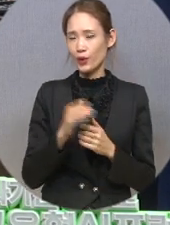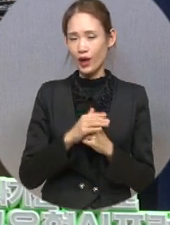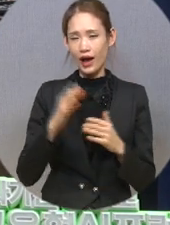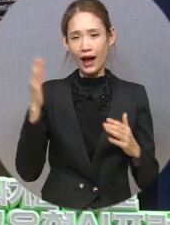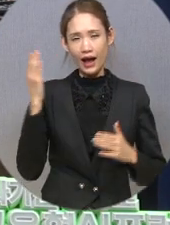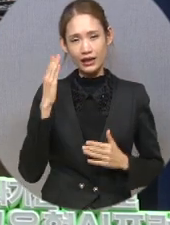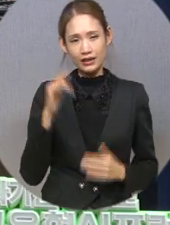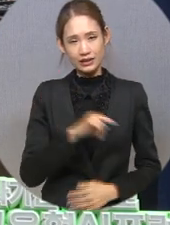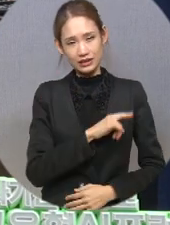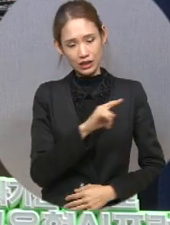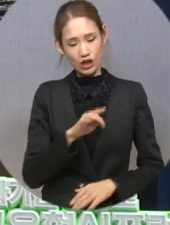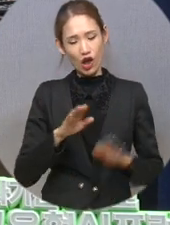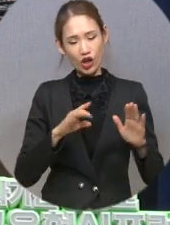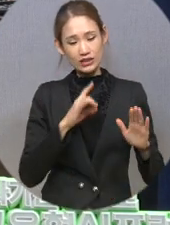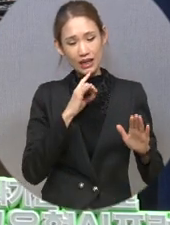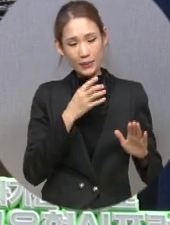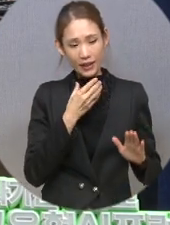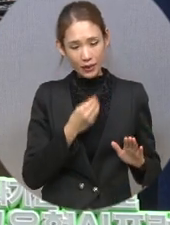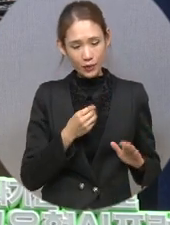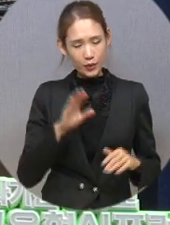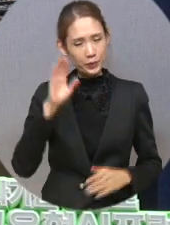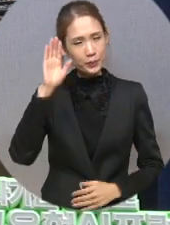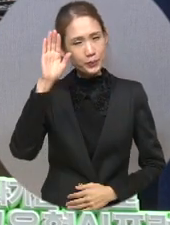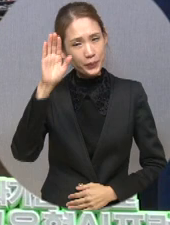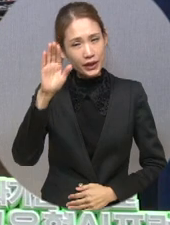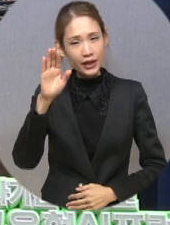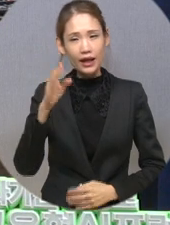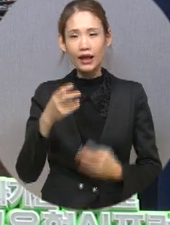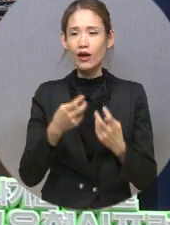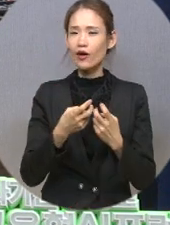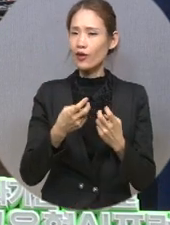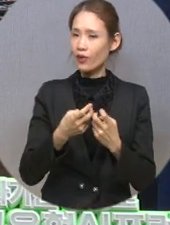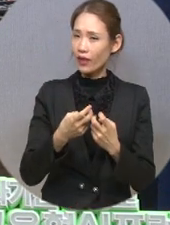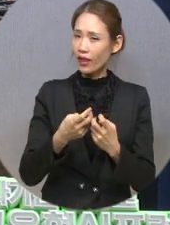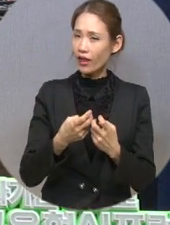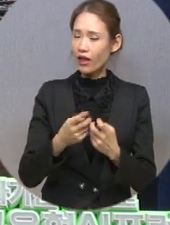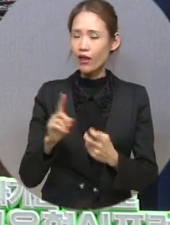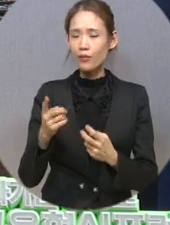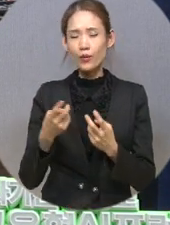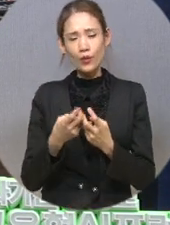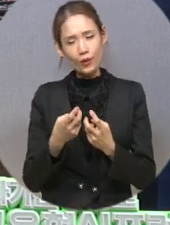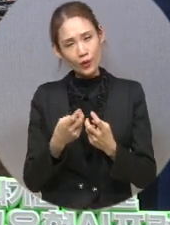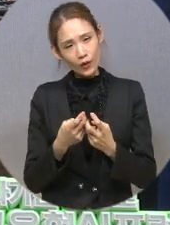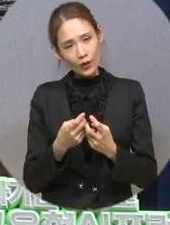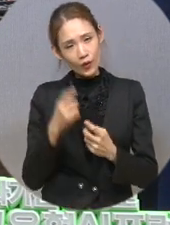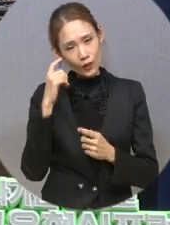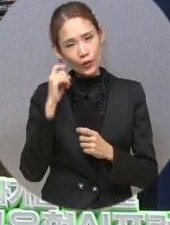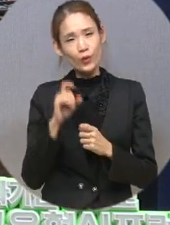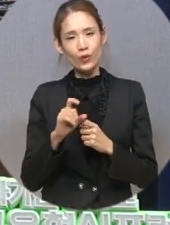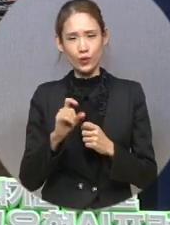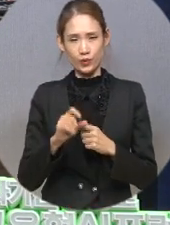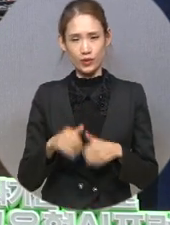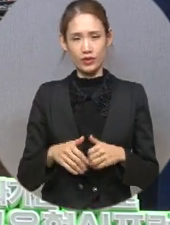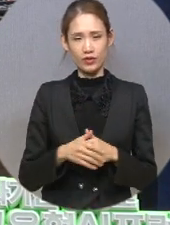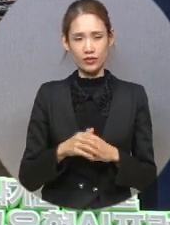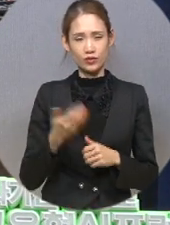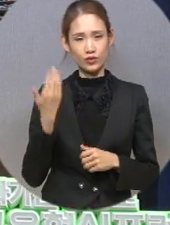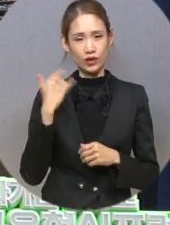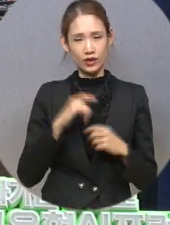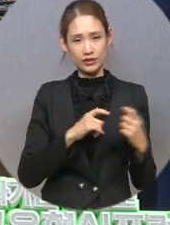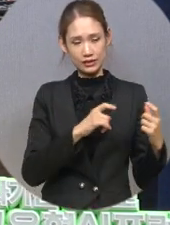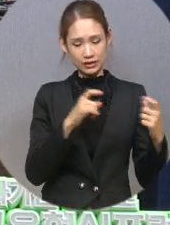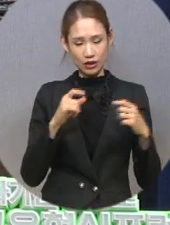현재만 행복하고 미래는 과연 어떨 것인가를 한번 고민해 봐야 됩니다. 제가 최근에 어느 지역에 가서